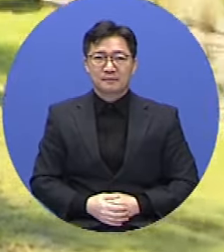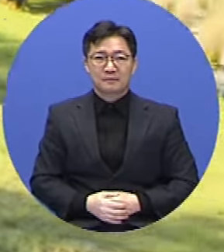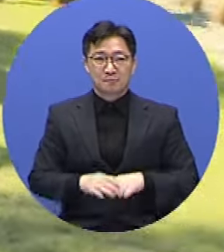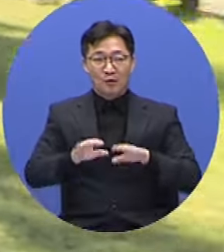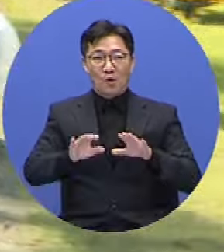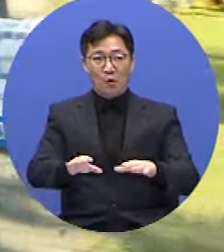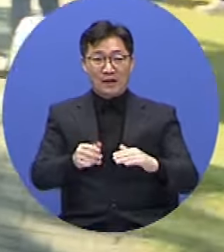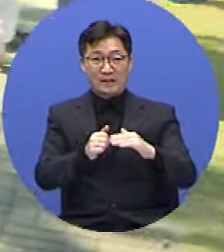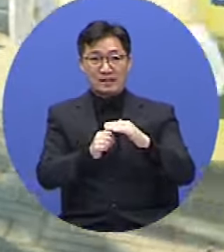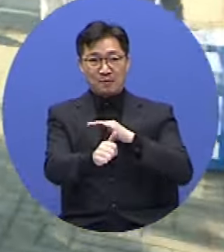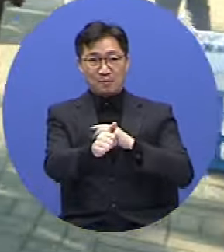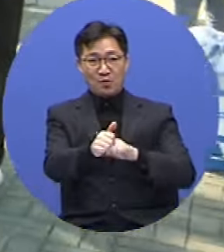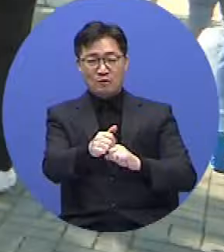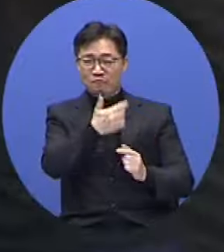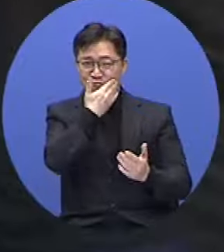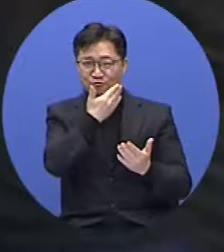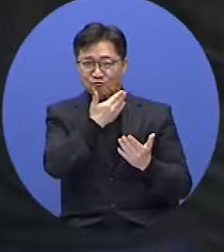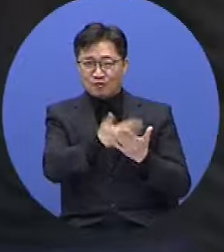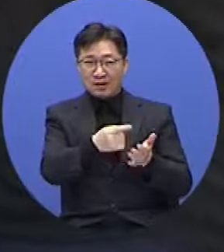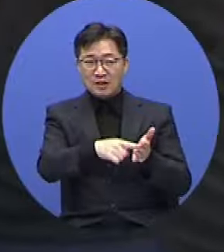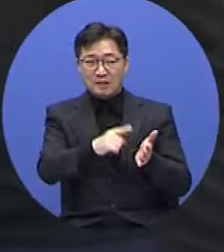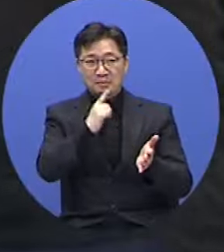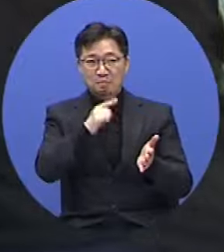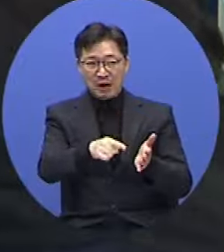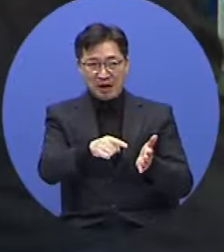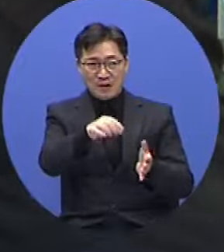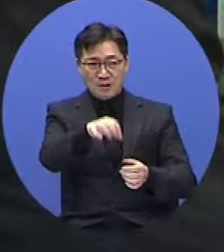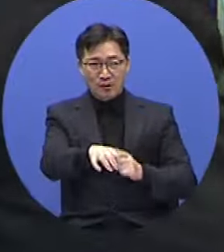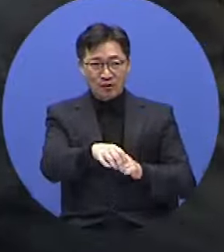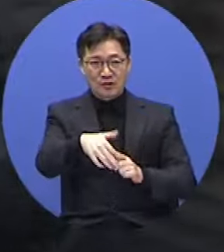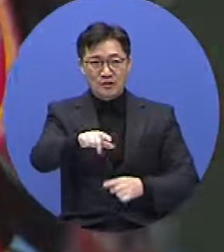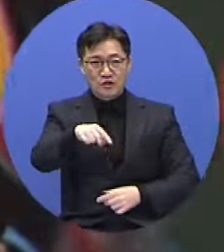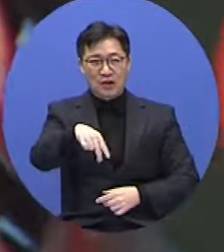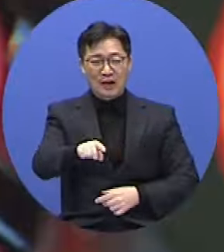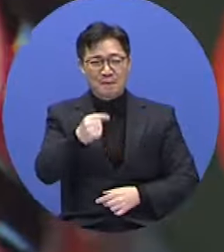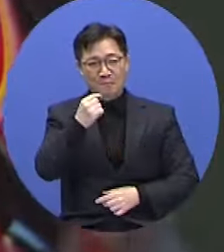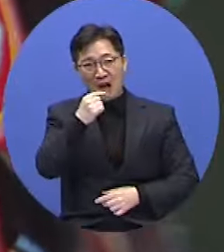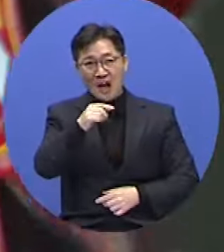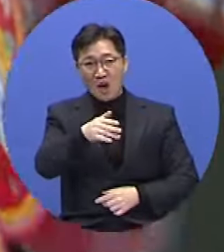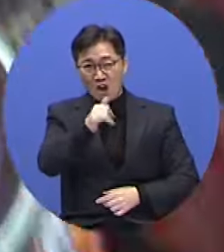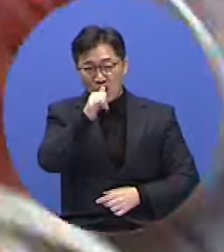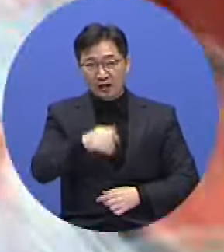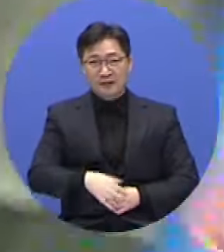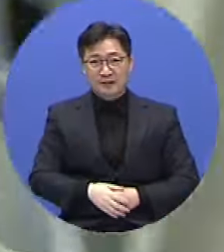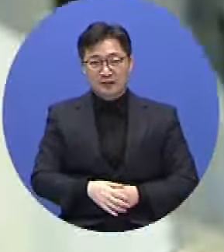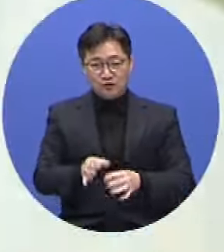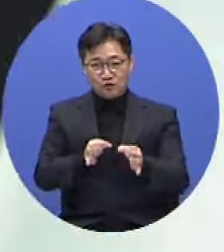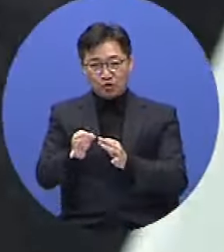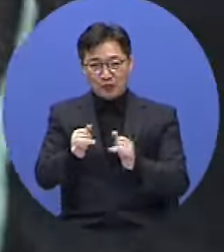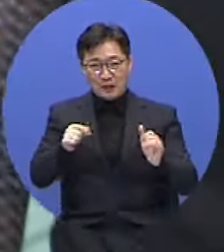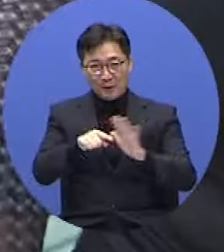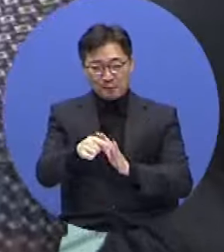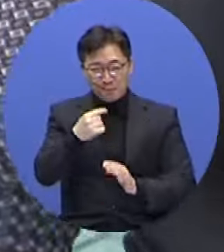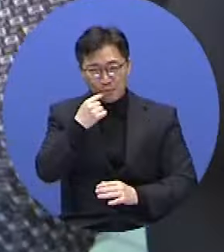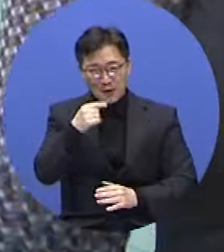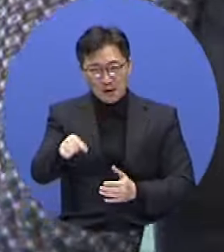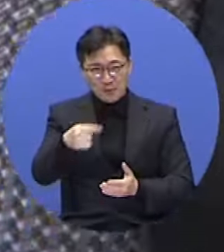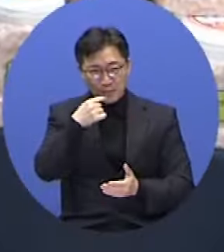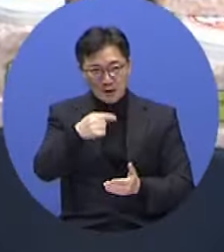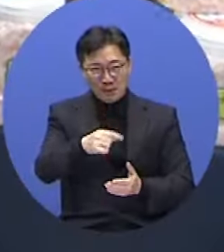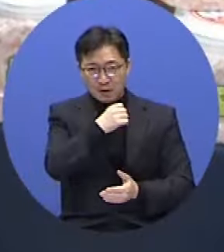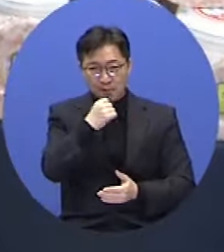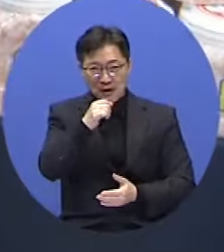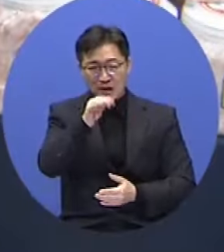우리 대표 발효 식품인 젓갈 판매 부스. 김장철을 앞두고 주부들로 북적입니다. 다양한